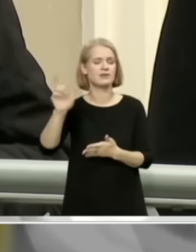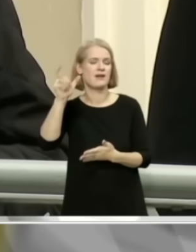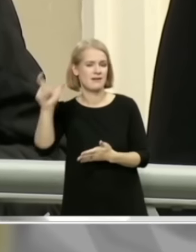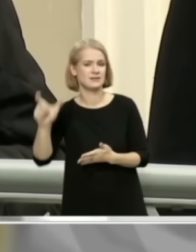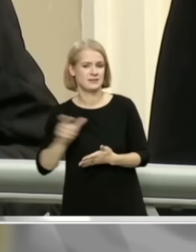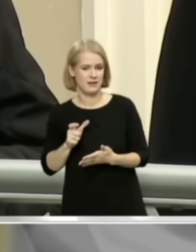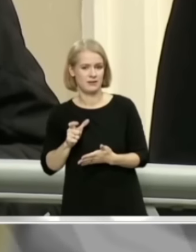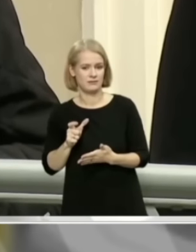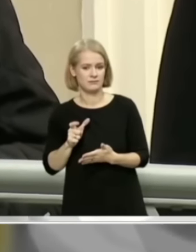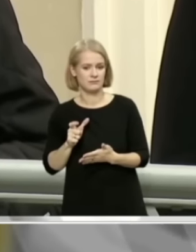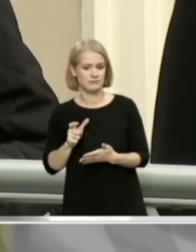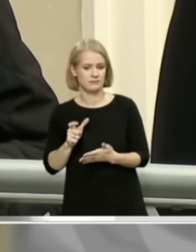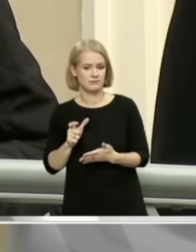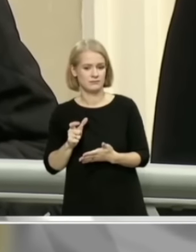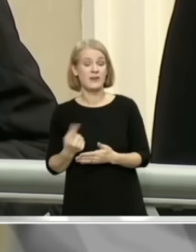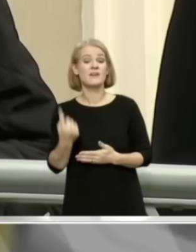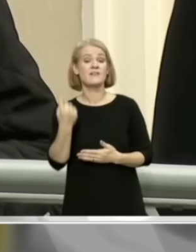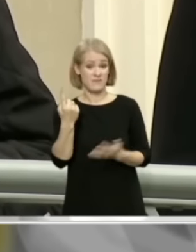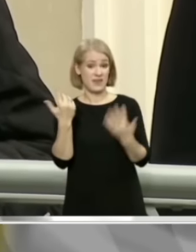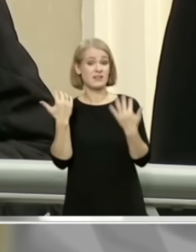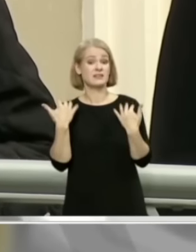Vienas jau atėjo.